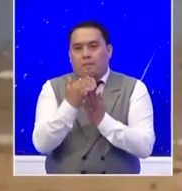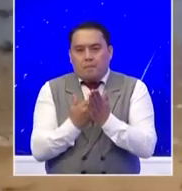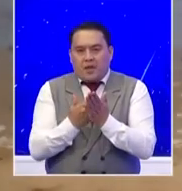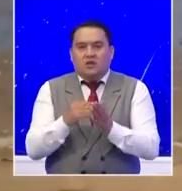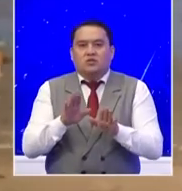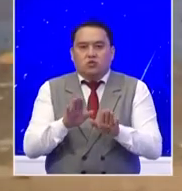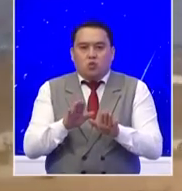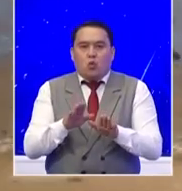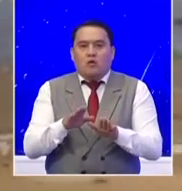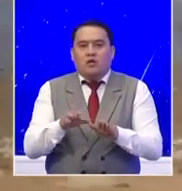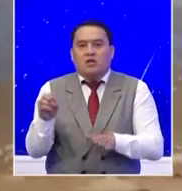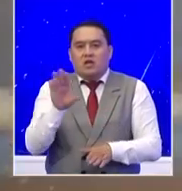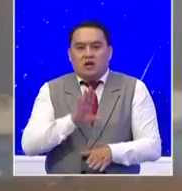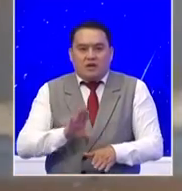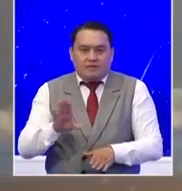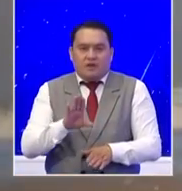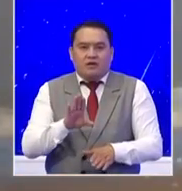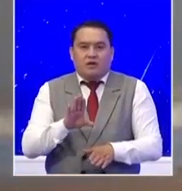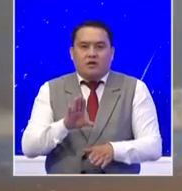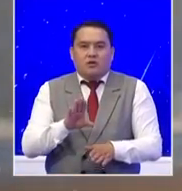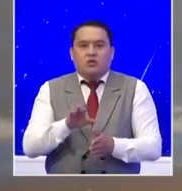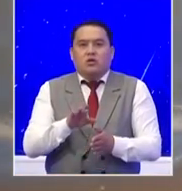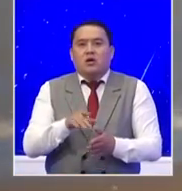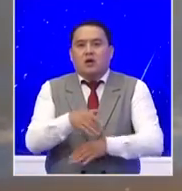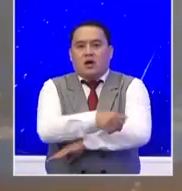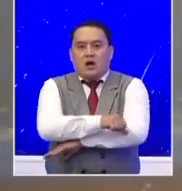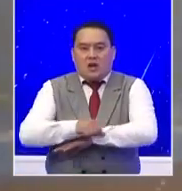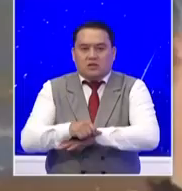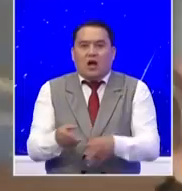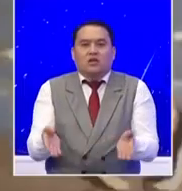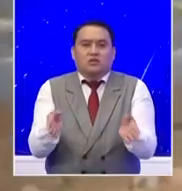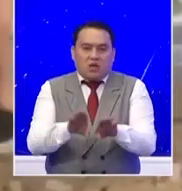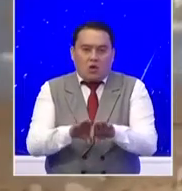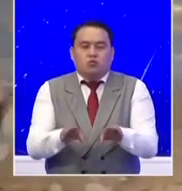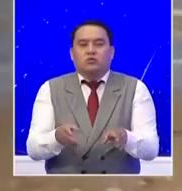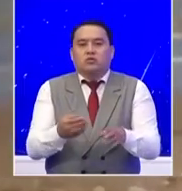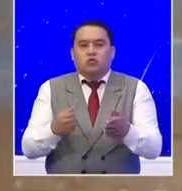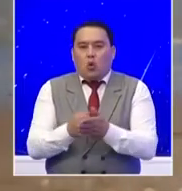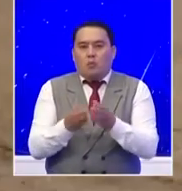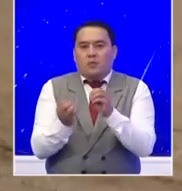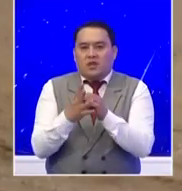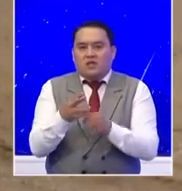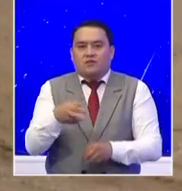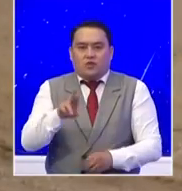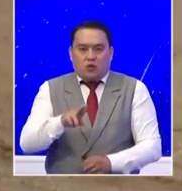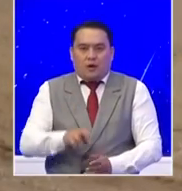речь идет о перемещении внутри Евросоюза. Внешние границы останутся закрытыми, по крайней мере, до 15 июня.